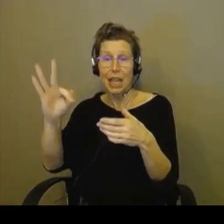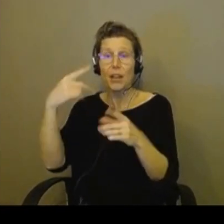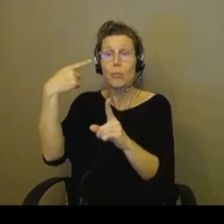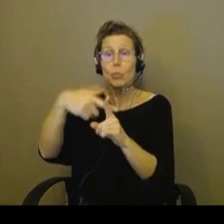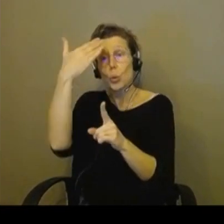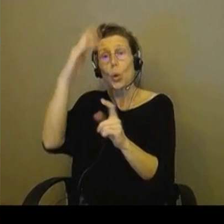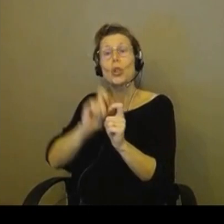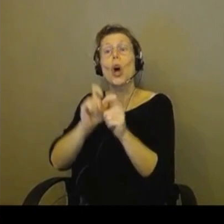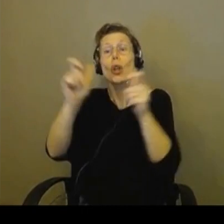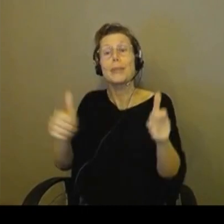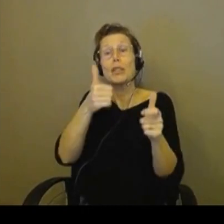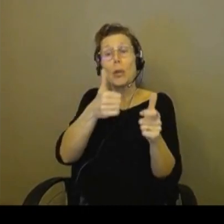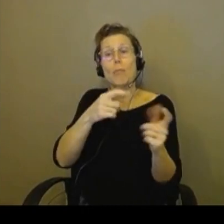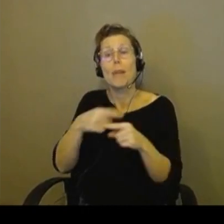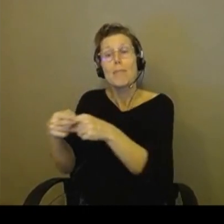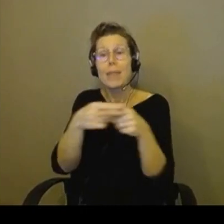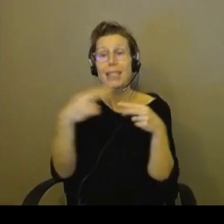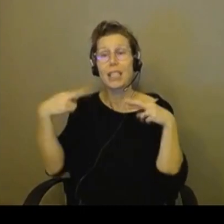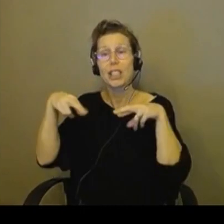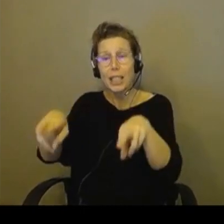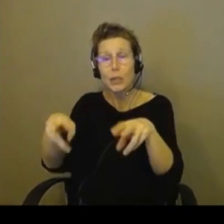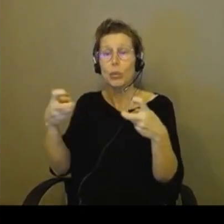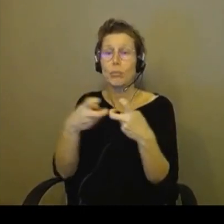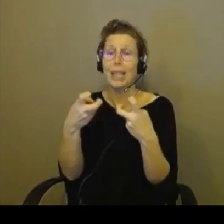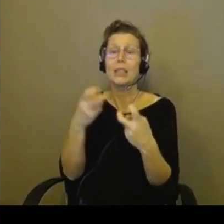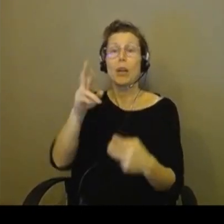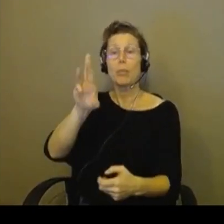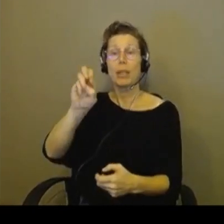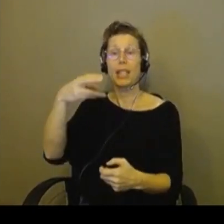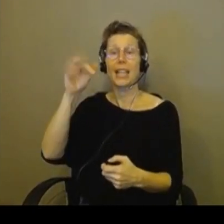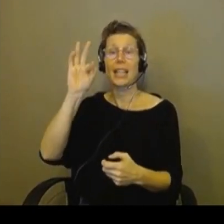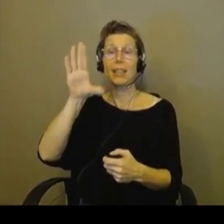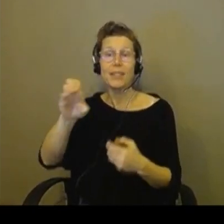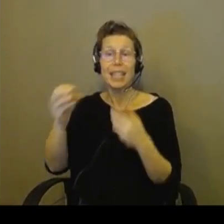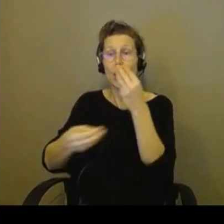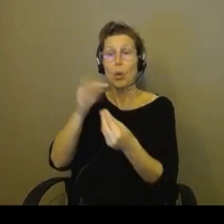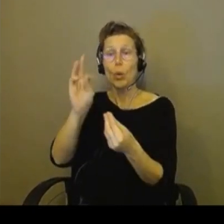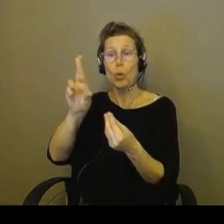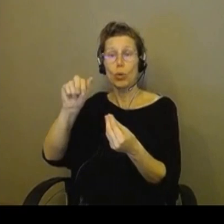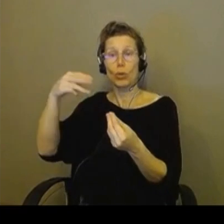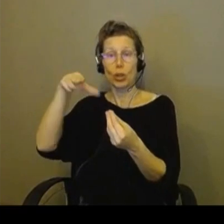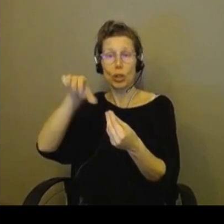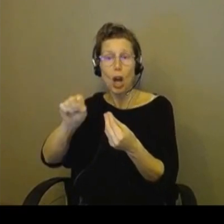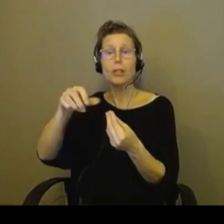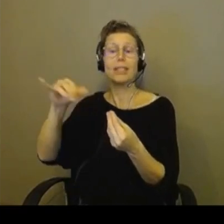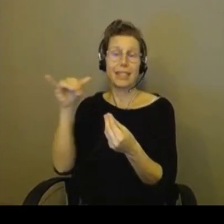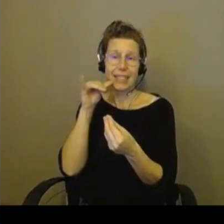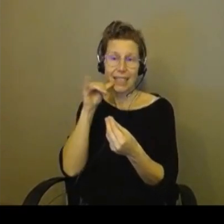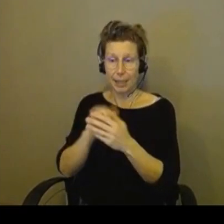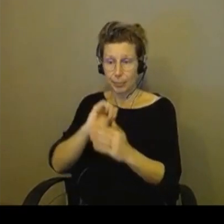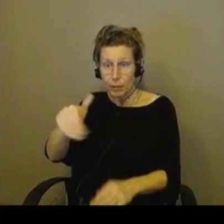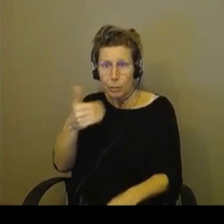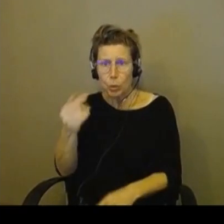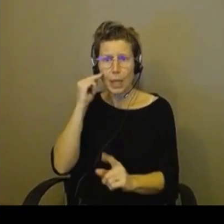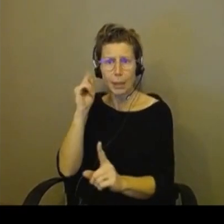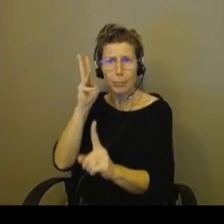pour ça que la mission de coordination des enjeux d'accessibilité pour le système ferroviaire a été